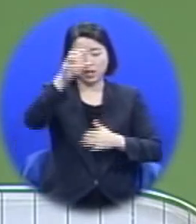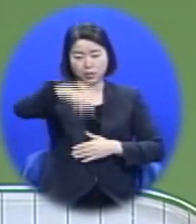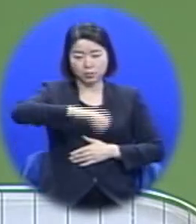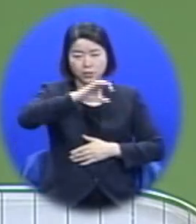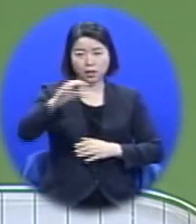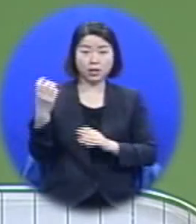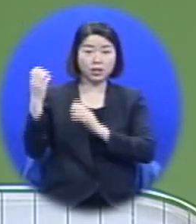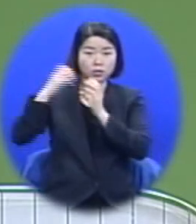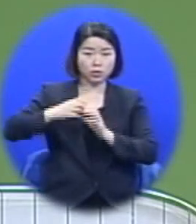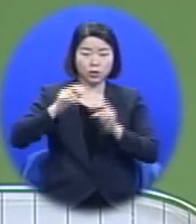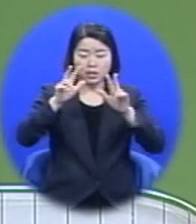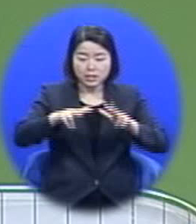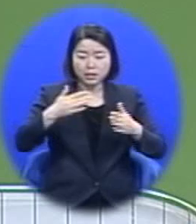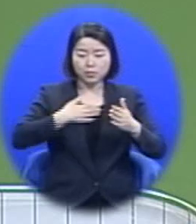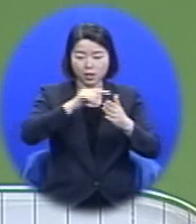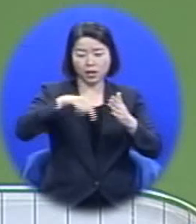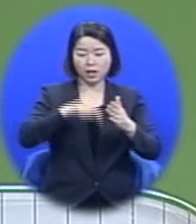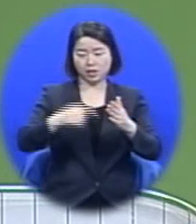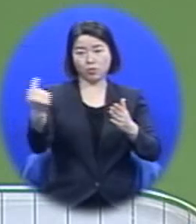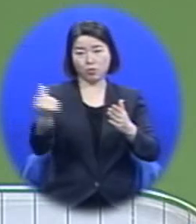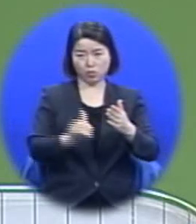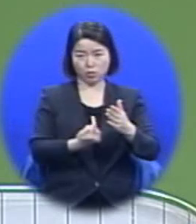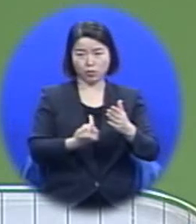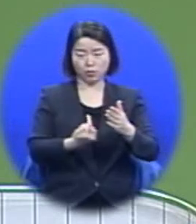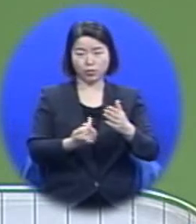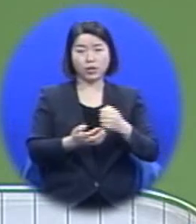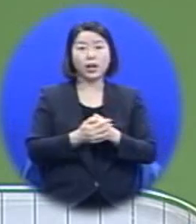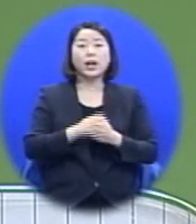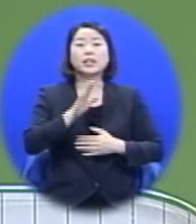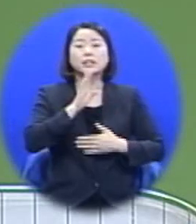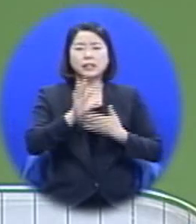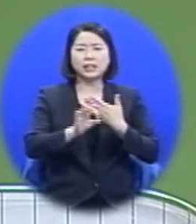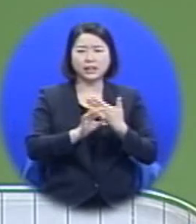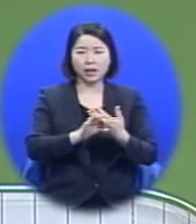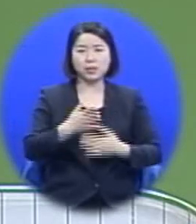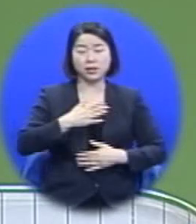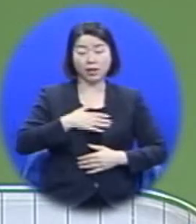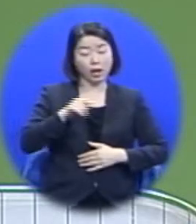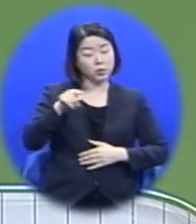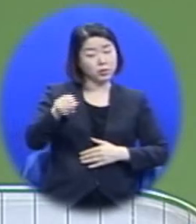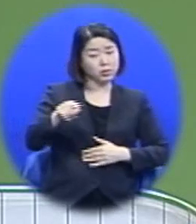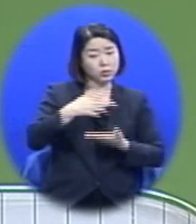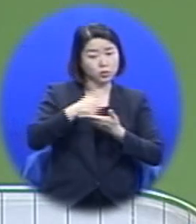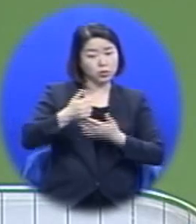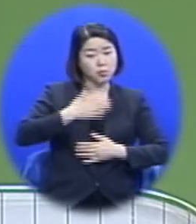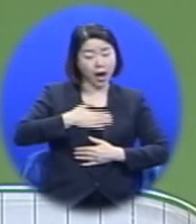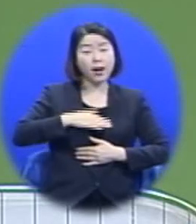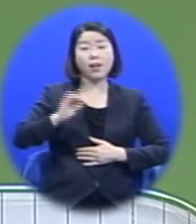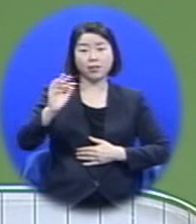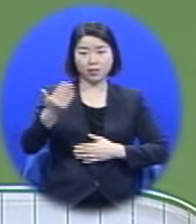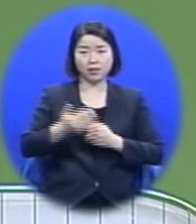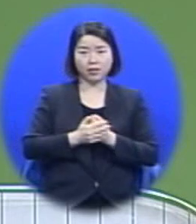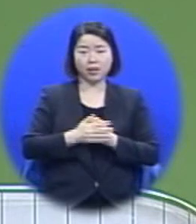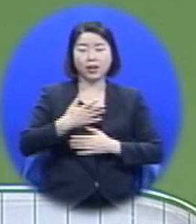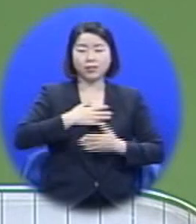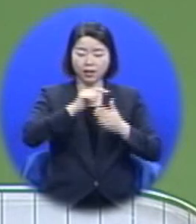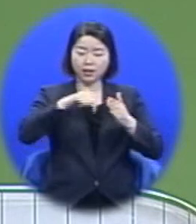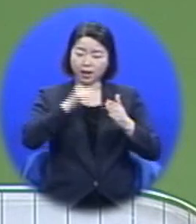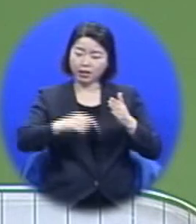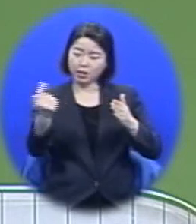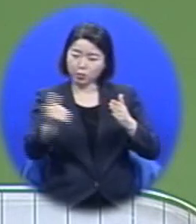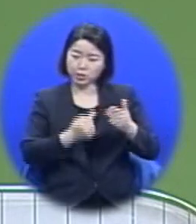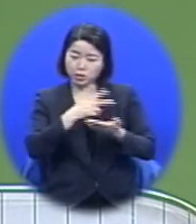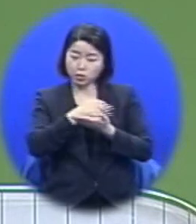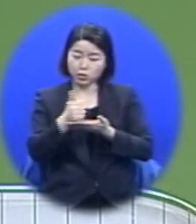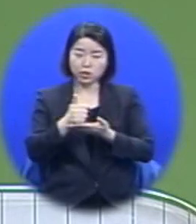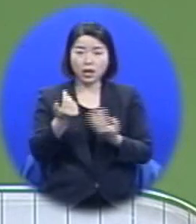그리고 지금 내 안에 오셔 그렇다면 나도 그 주님을 좀 알아야 되잖아요 내 안에 오신 주님과